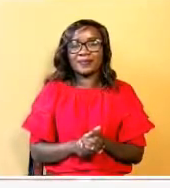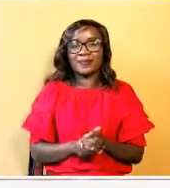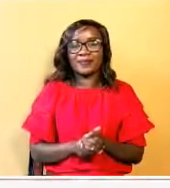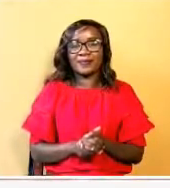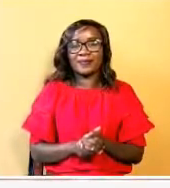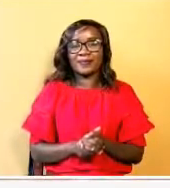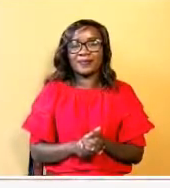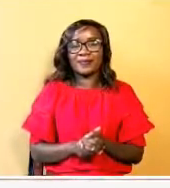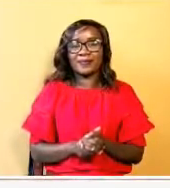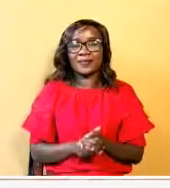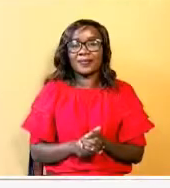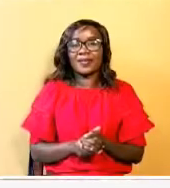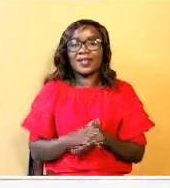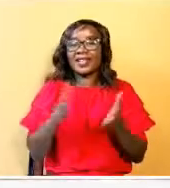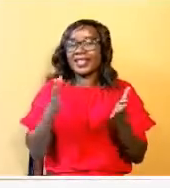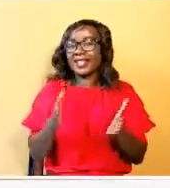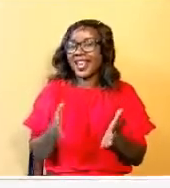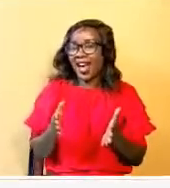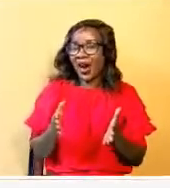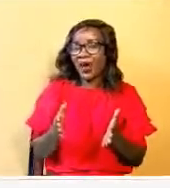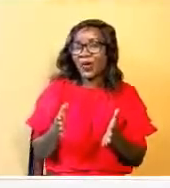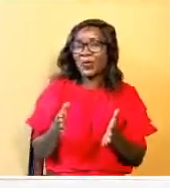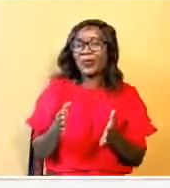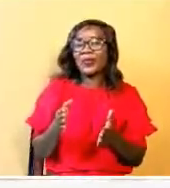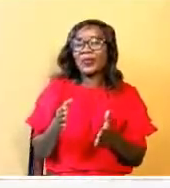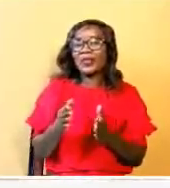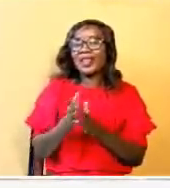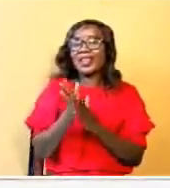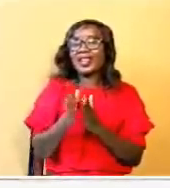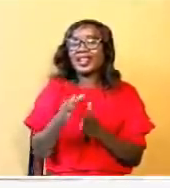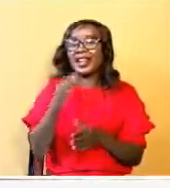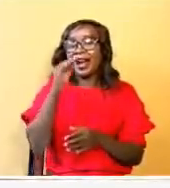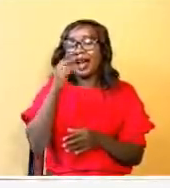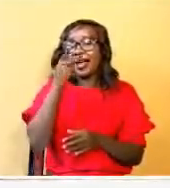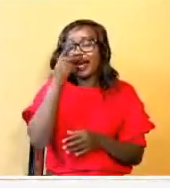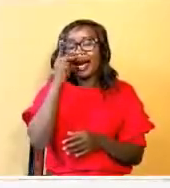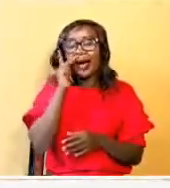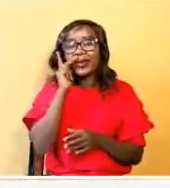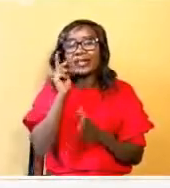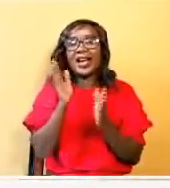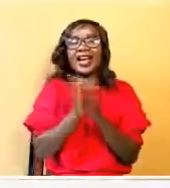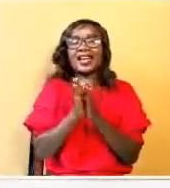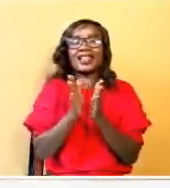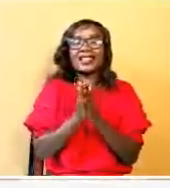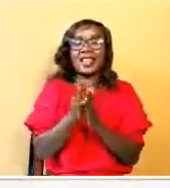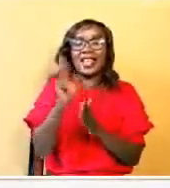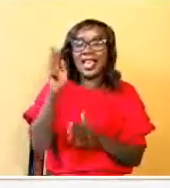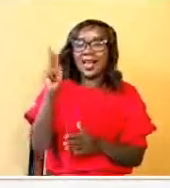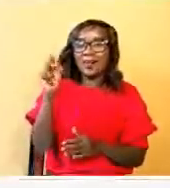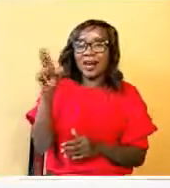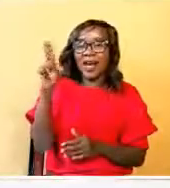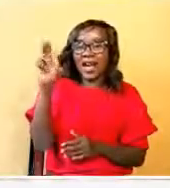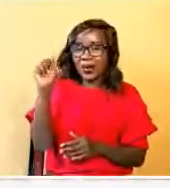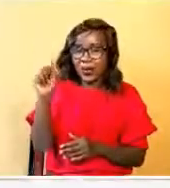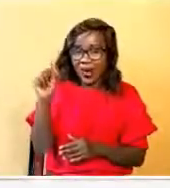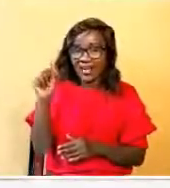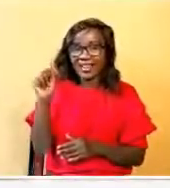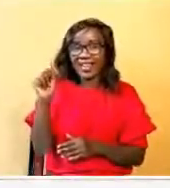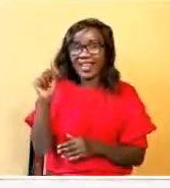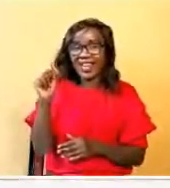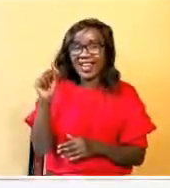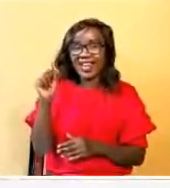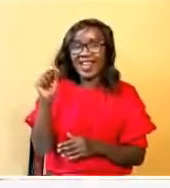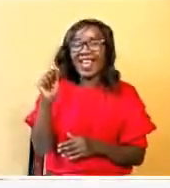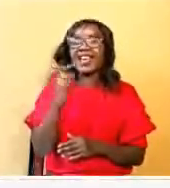Hilio vinara wa muungano wa One Kenya Alliance, Kalonzo Musyoka wa Wiper, Martha Karua wa NARC Kenya, Gideon Moi wa KANU na